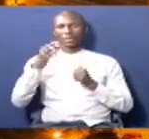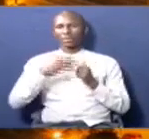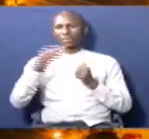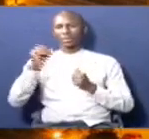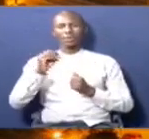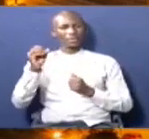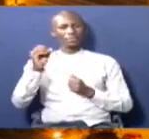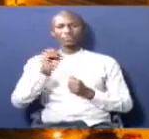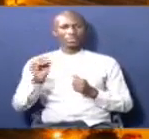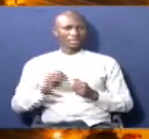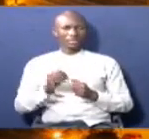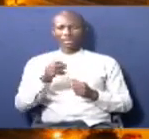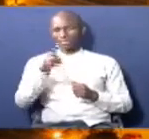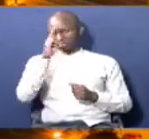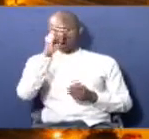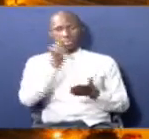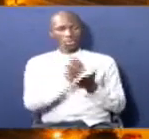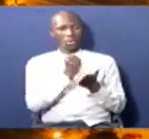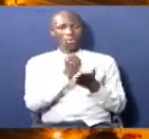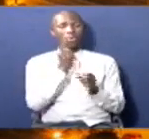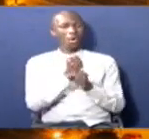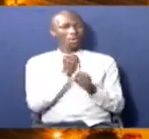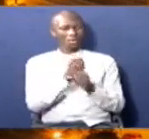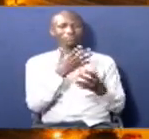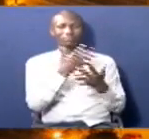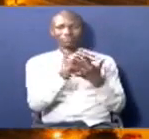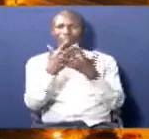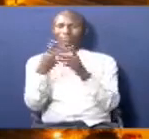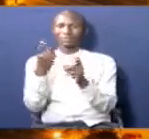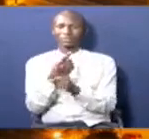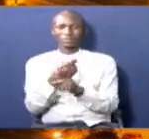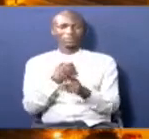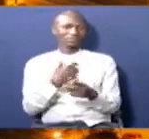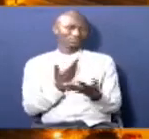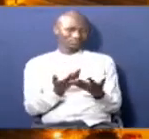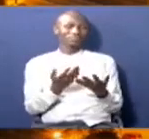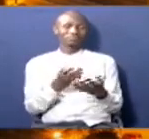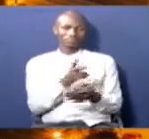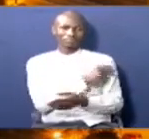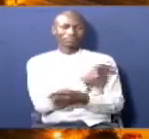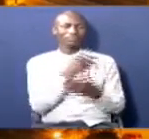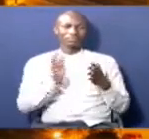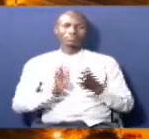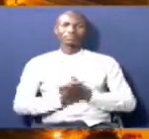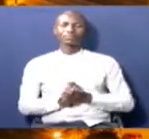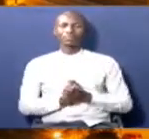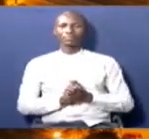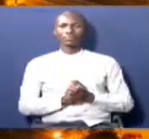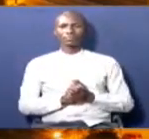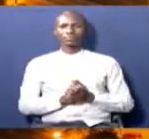cha maovisa alama dhukuma Mayela ni a meki vathukanyo kwithi wa masanzi tuem.